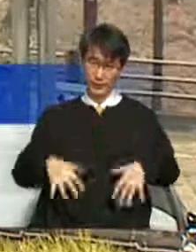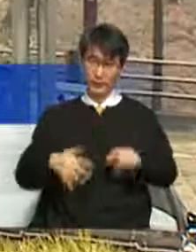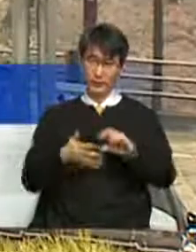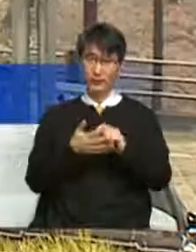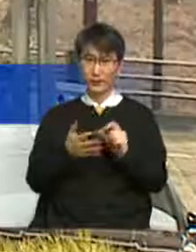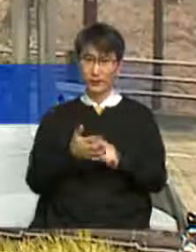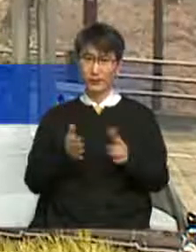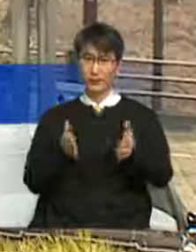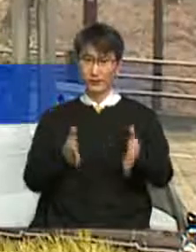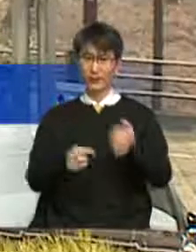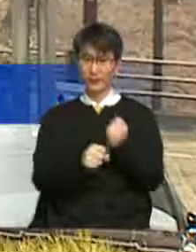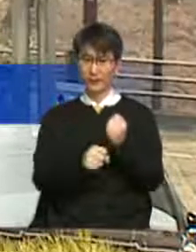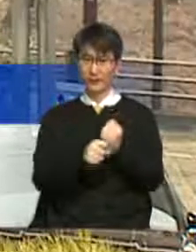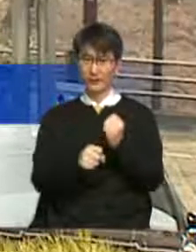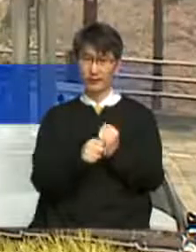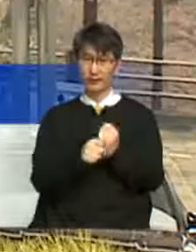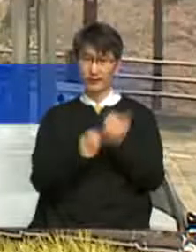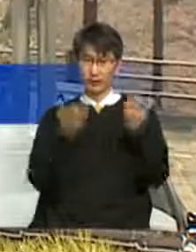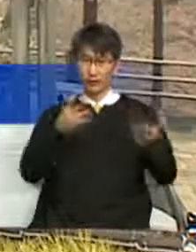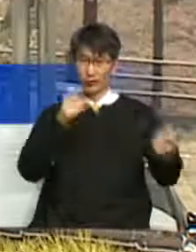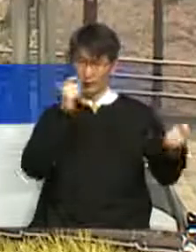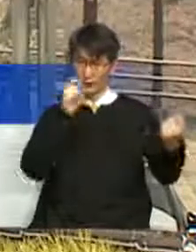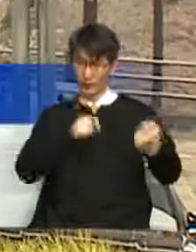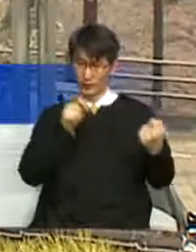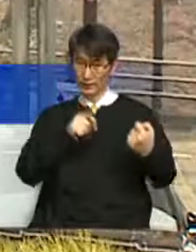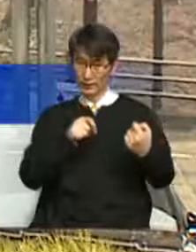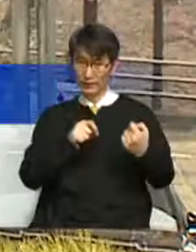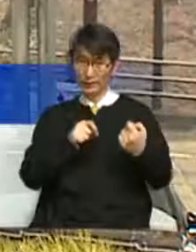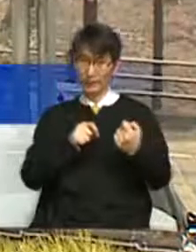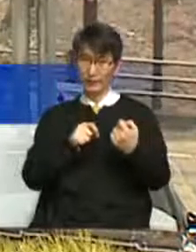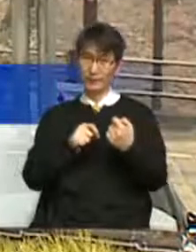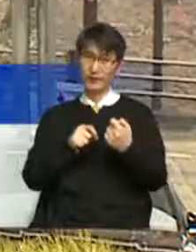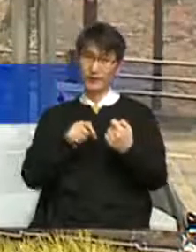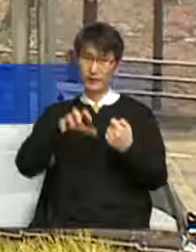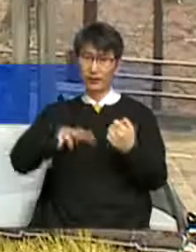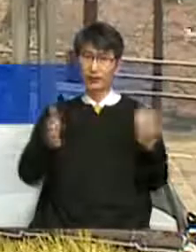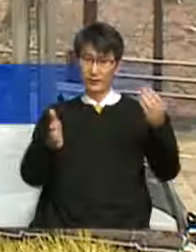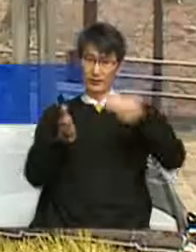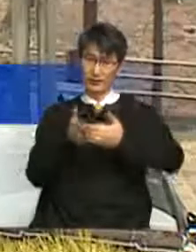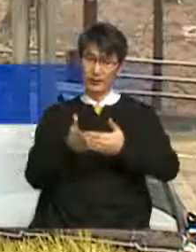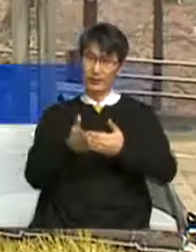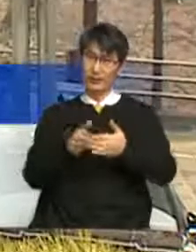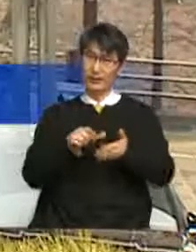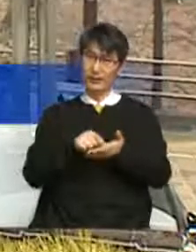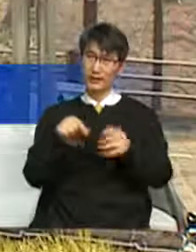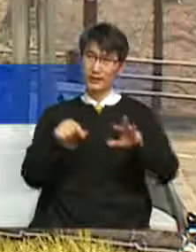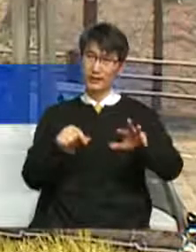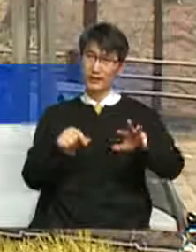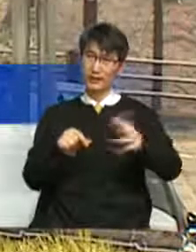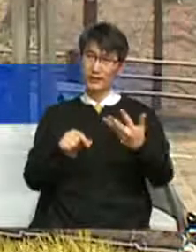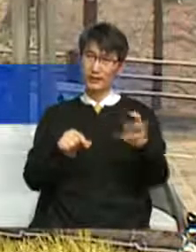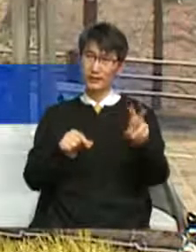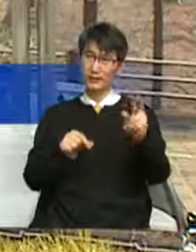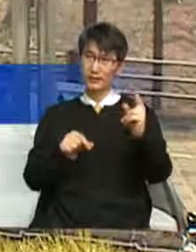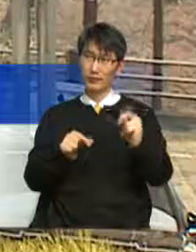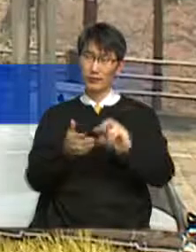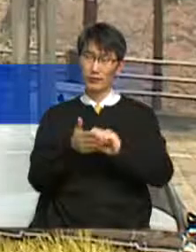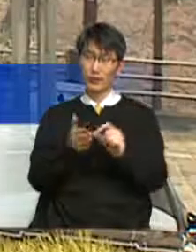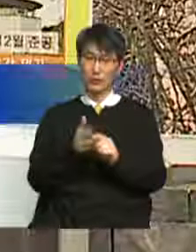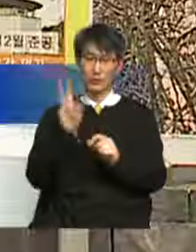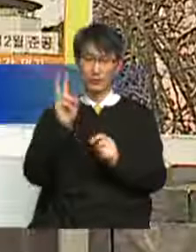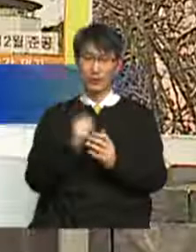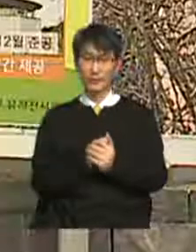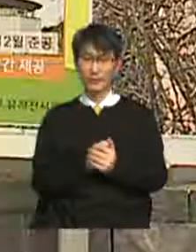완만한 그런 길을 만들어서 휴게소 바로 옆에 있는 평강교까지 있는데 거기까지 총 820m가 계획이 되어